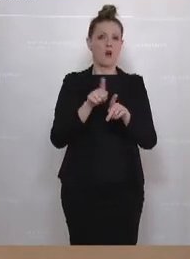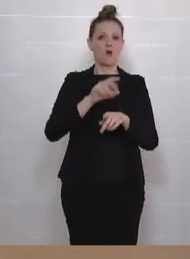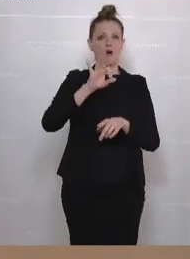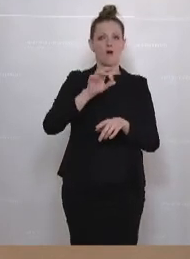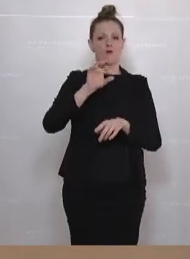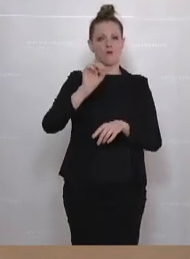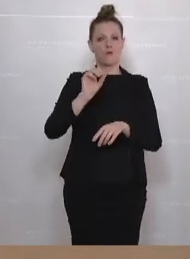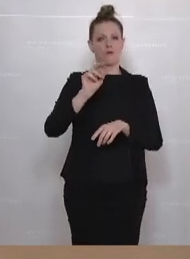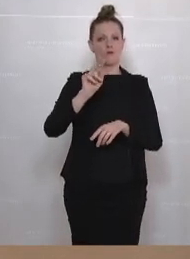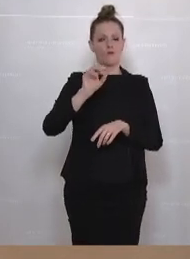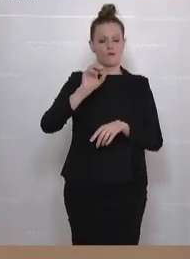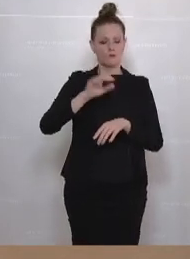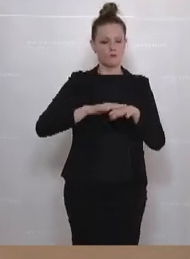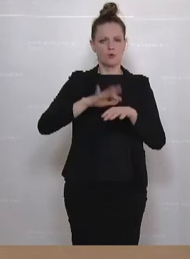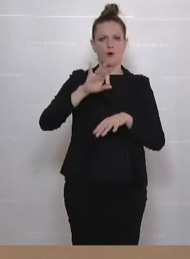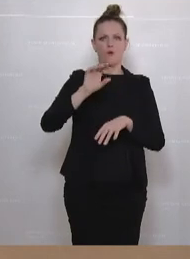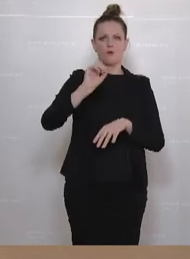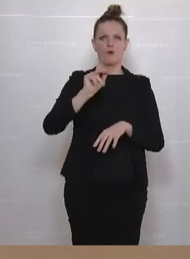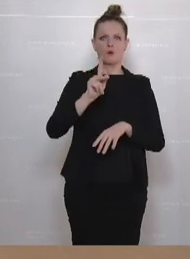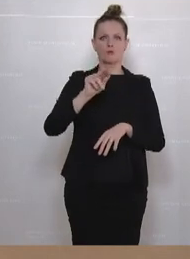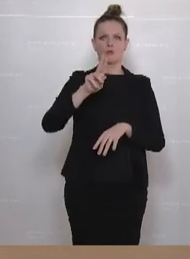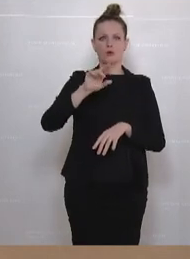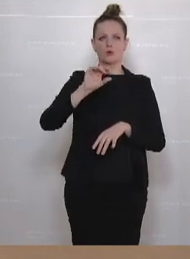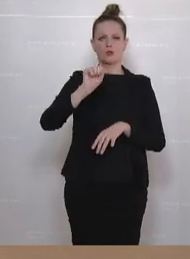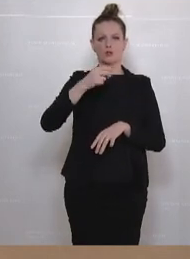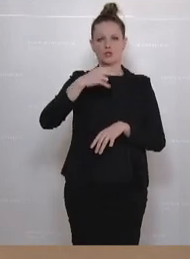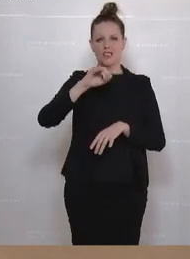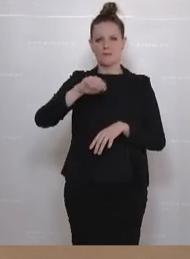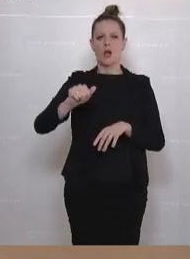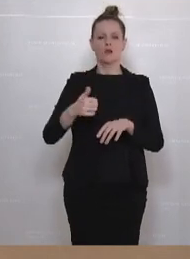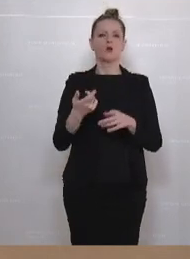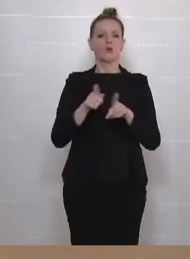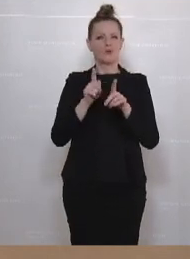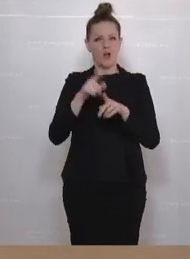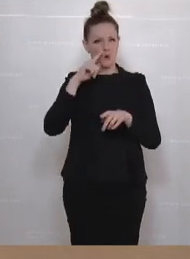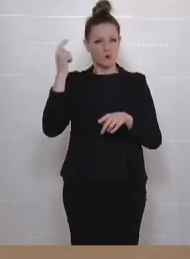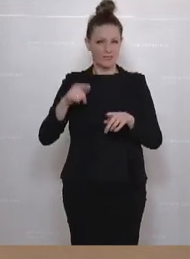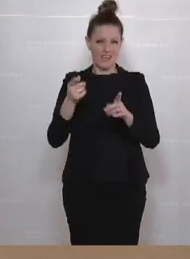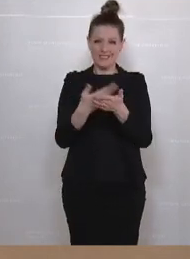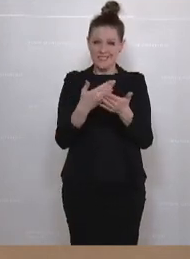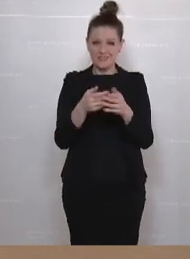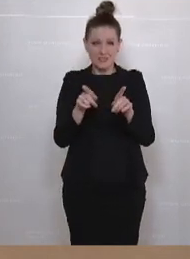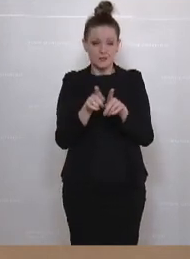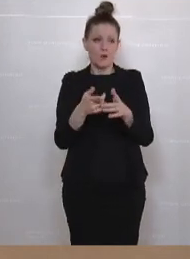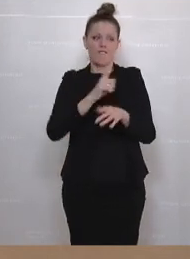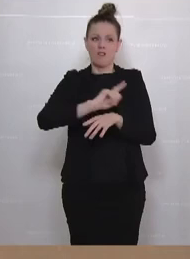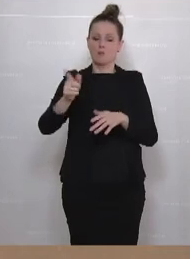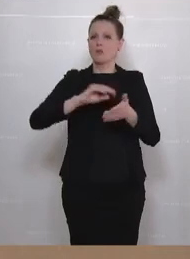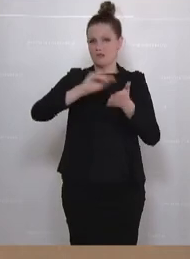Vielfaches davon. Also wir tun gut daran, hier dran zu bleiben, Bewusstsein zu bilden und diesen